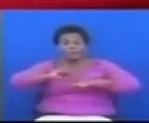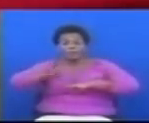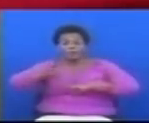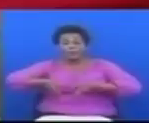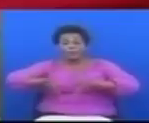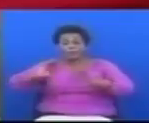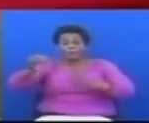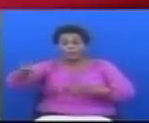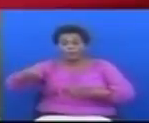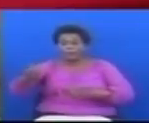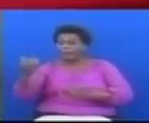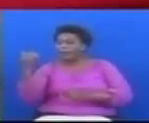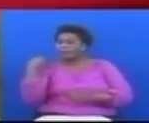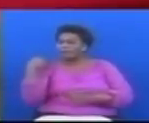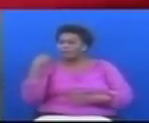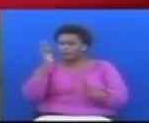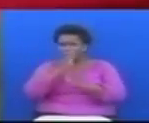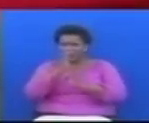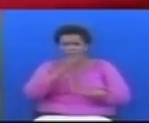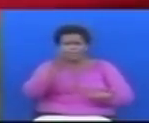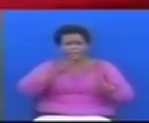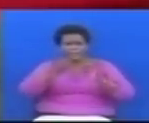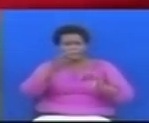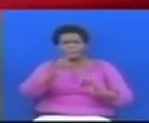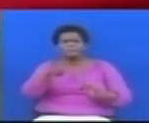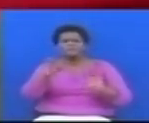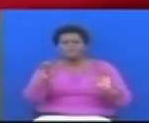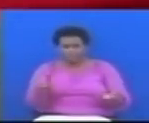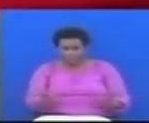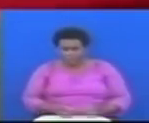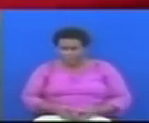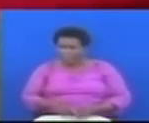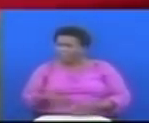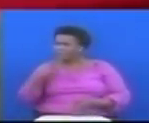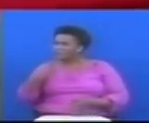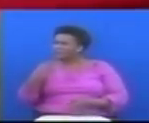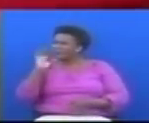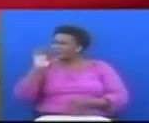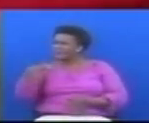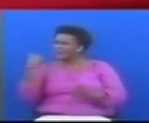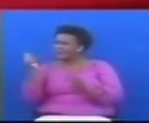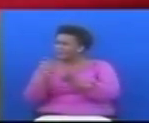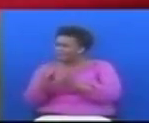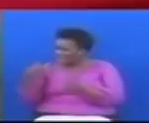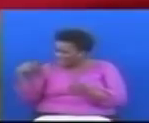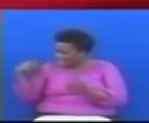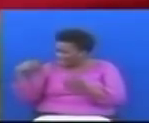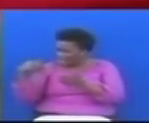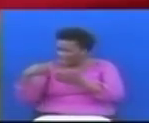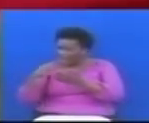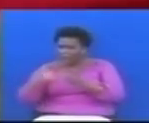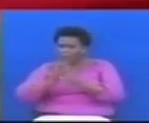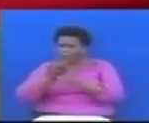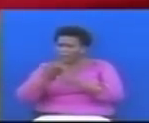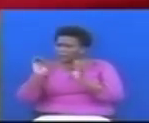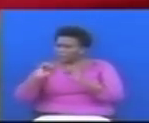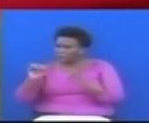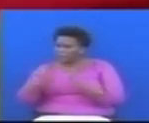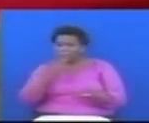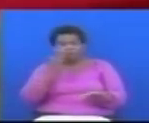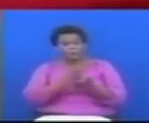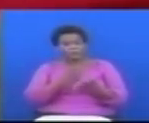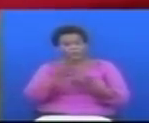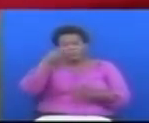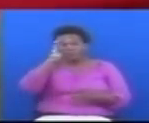ambayo anaongelea, na hiyo miaka kumi ambayo iliahidiwa, hakika kwa serikali ya awamu ya tano tunaahidi na kutekeleza.